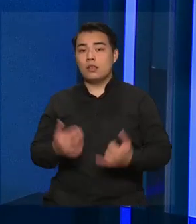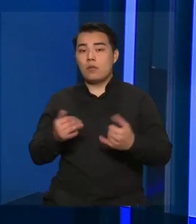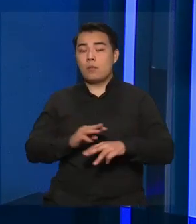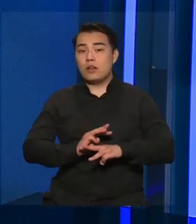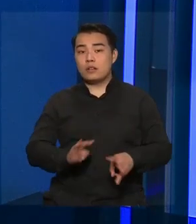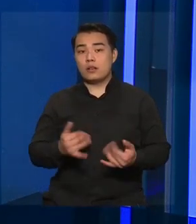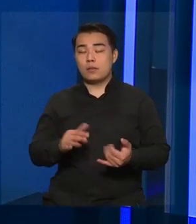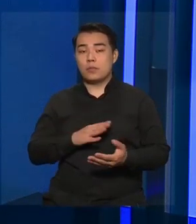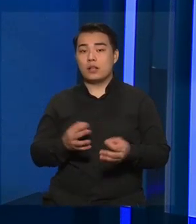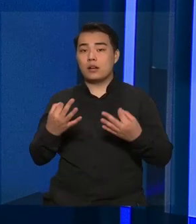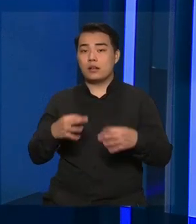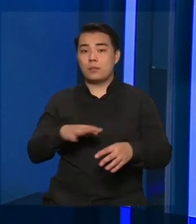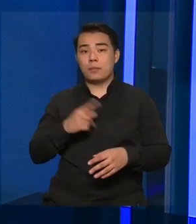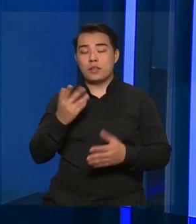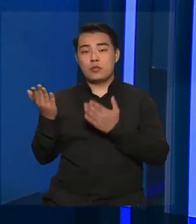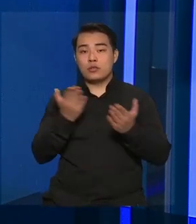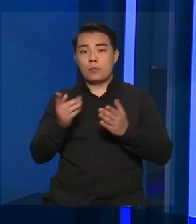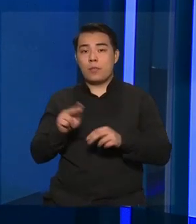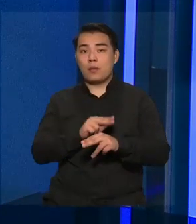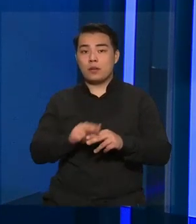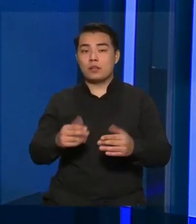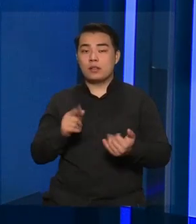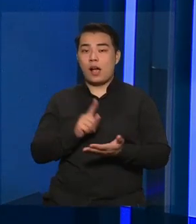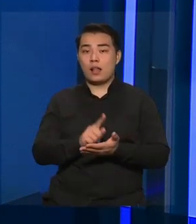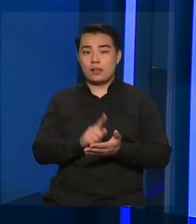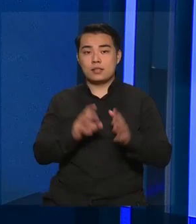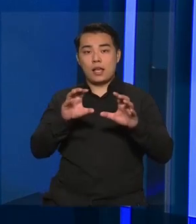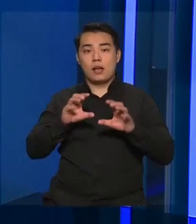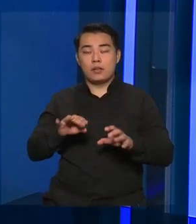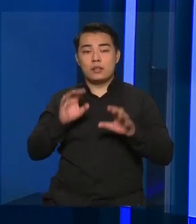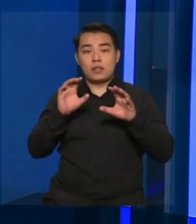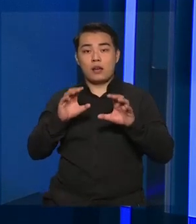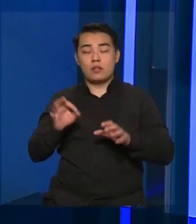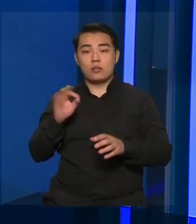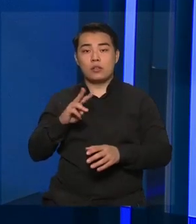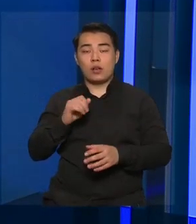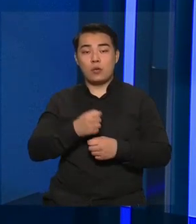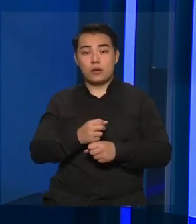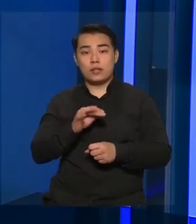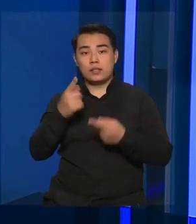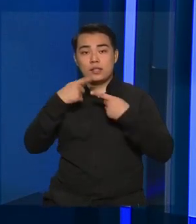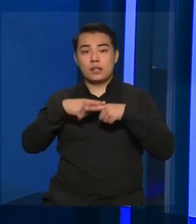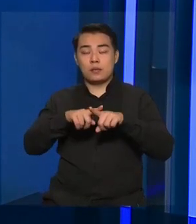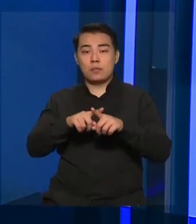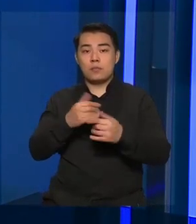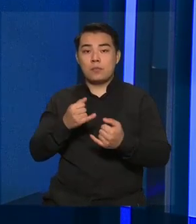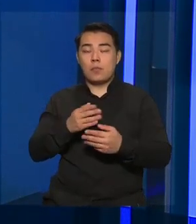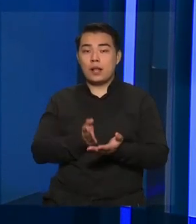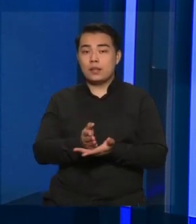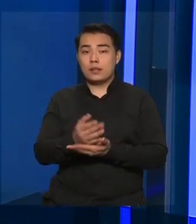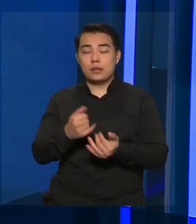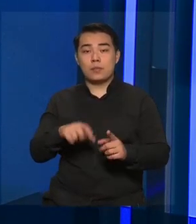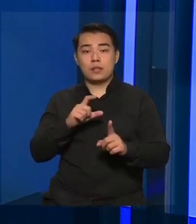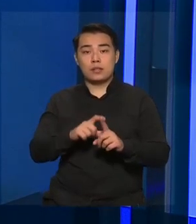Сегодня мажилисмены одобрили в первом чтении поправки в налоговый кодекс и закон о науке и технологической политике. По мнению депутатов,